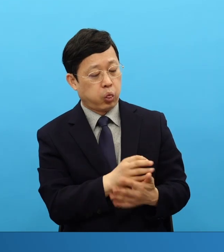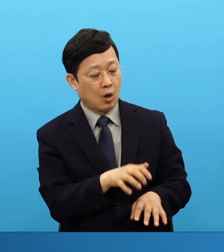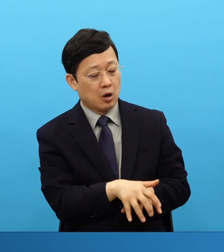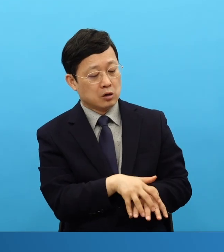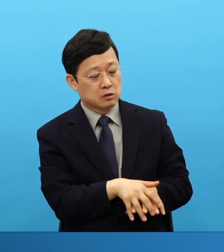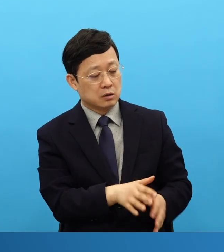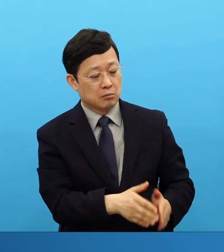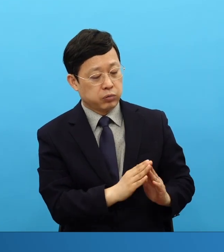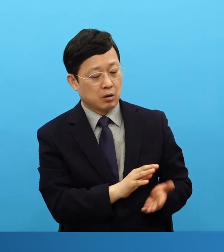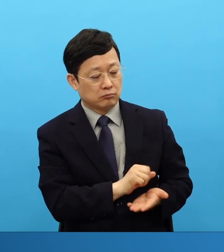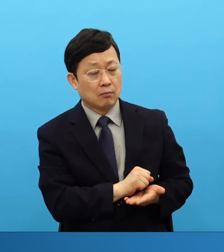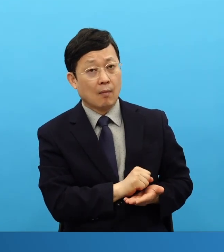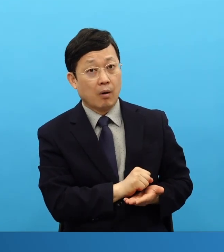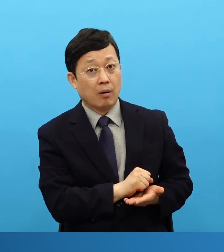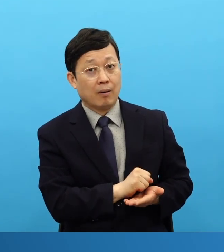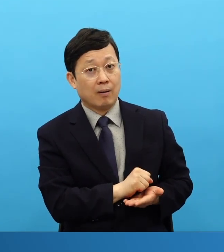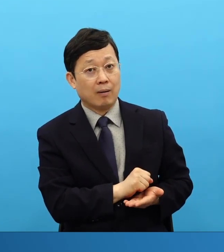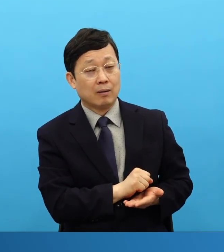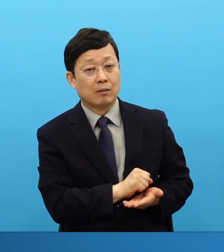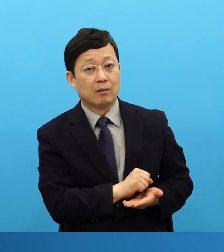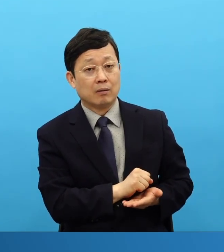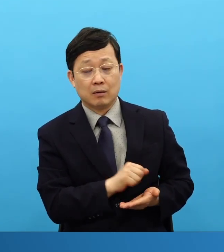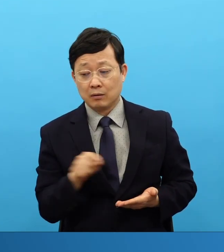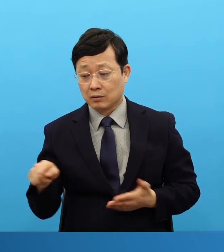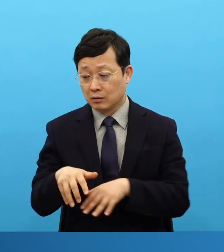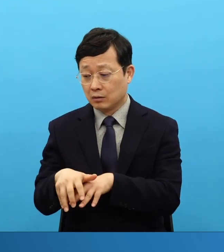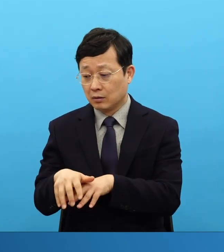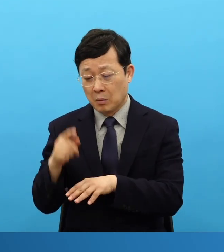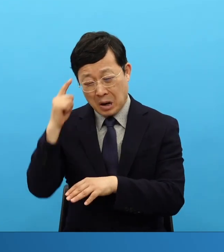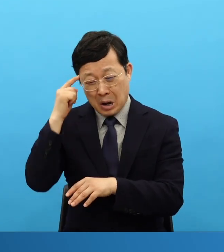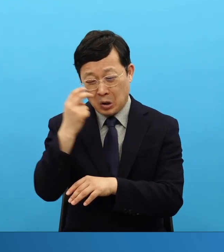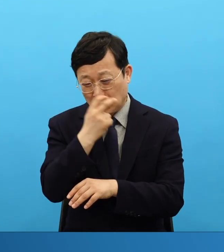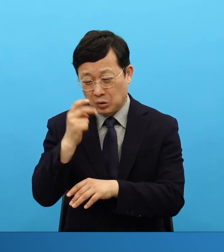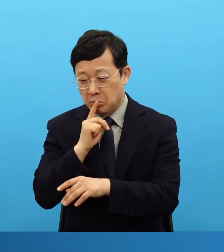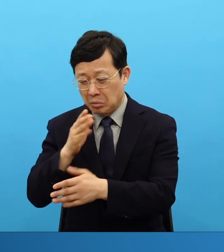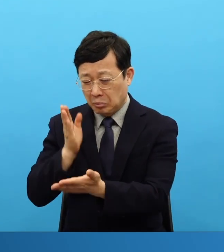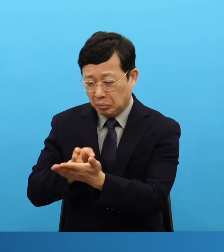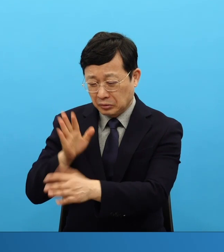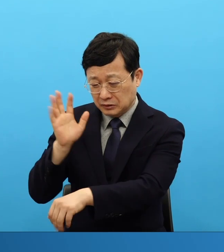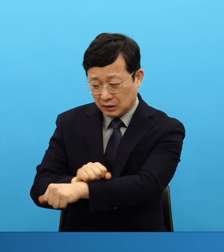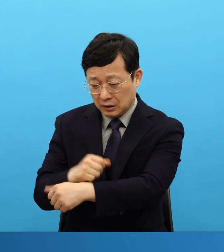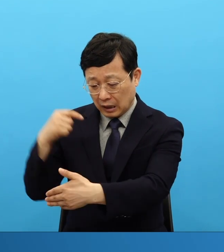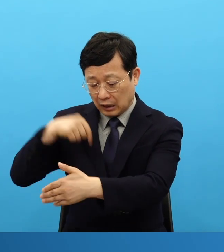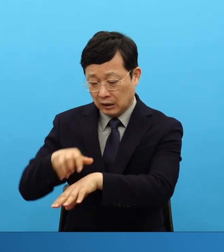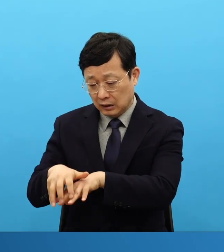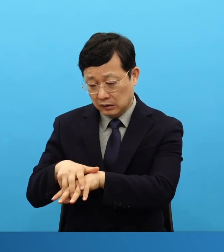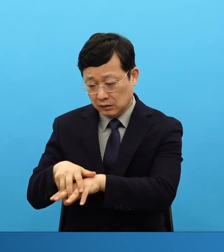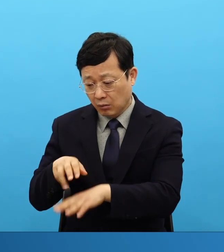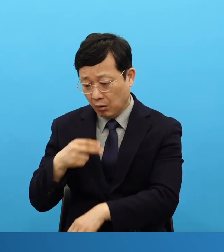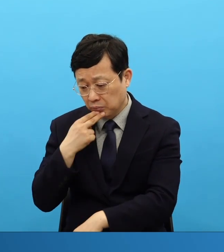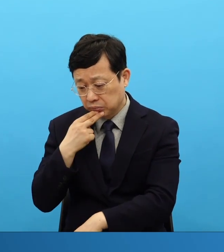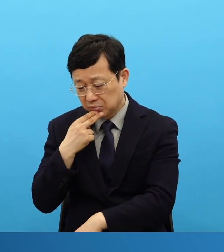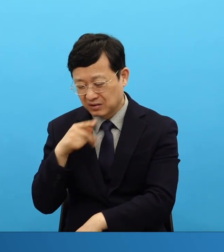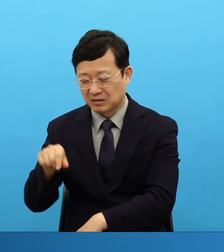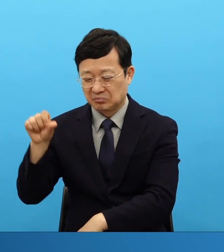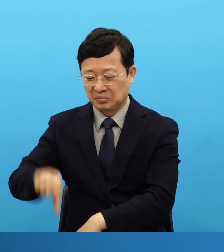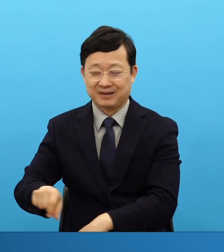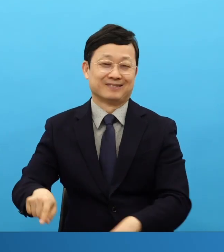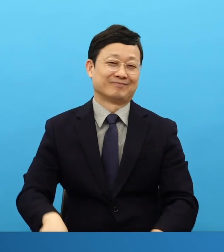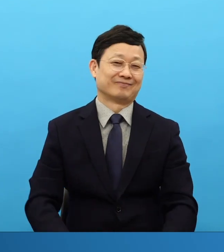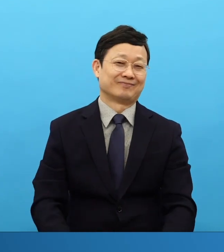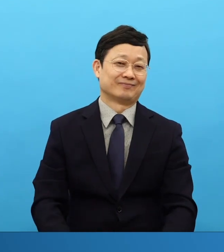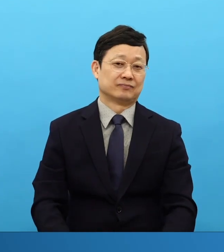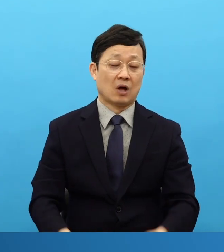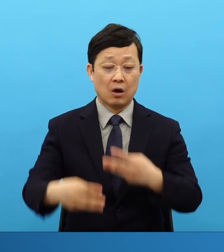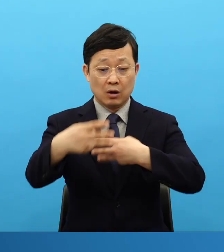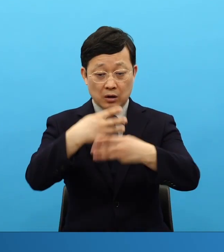one dumb person, he doesn't, he's dumb, but he has a system to make money. 아무리 똑똑해도 시스템이 없다 안 돼. But no matter how smart you are, if you don't have this system, then you cannot make money.